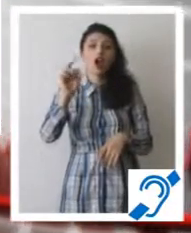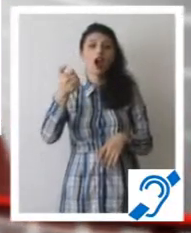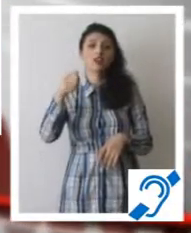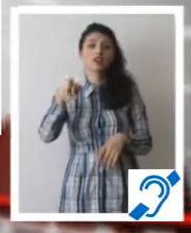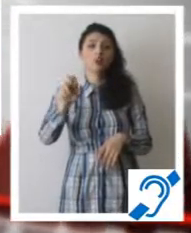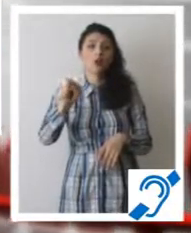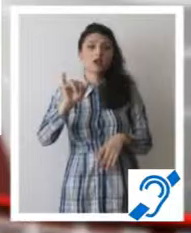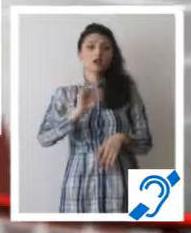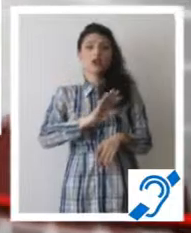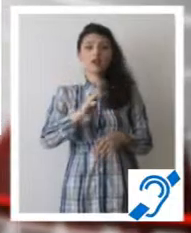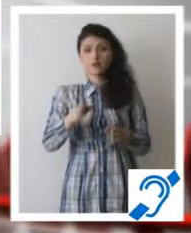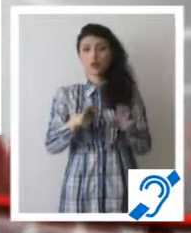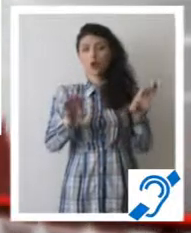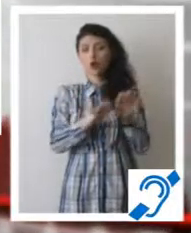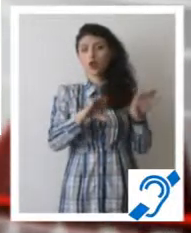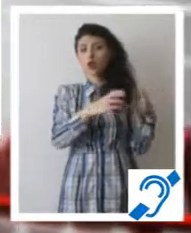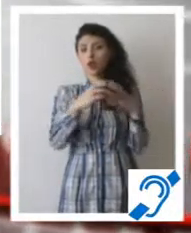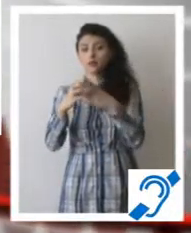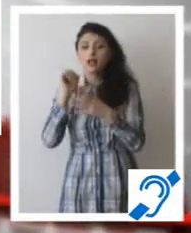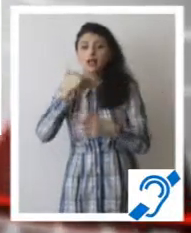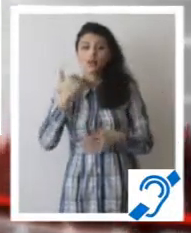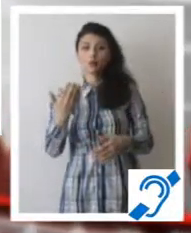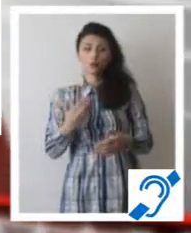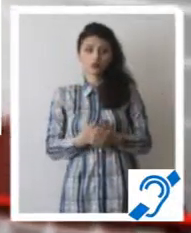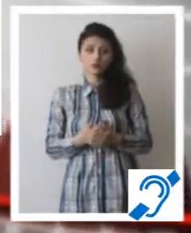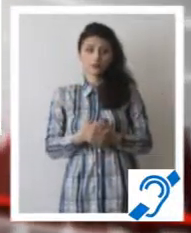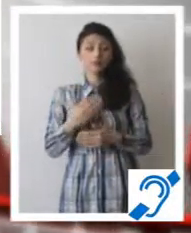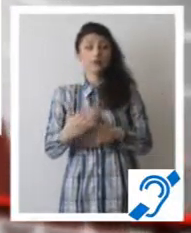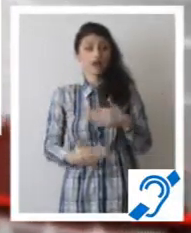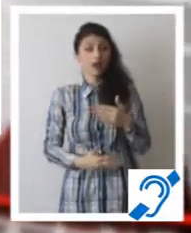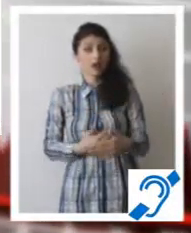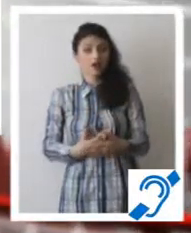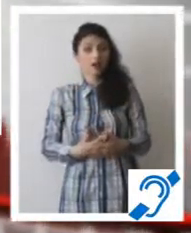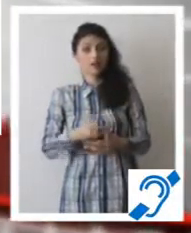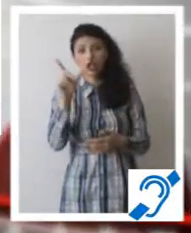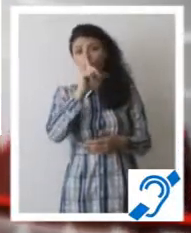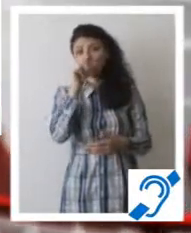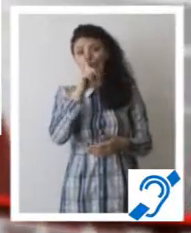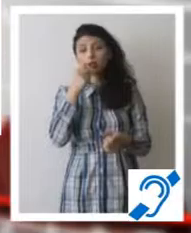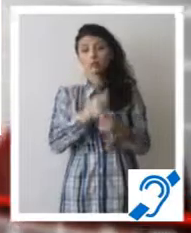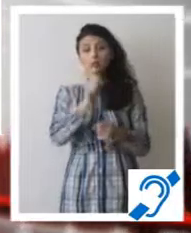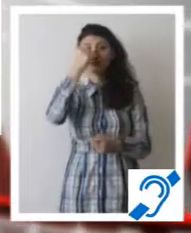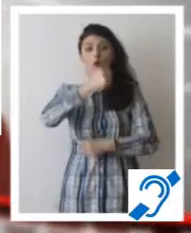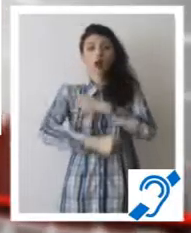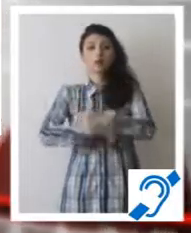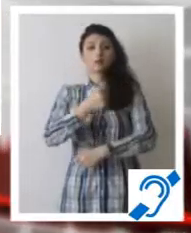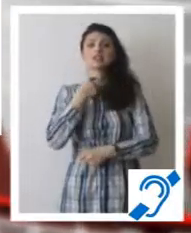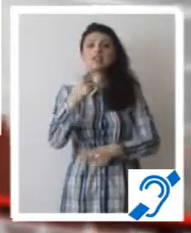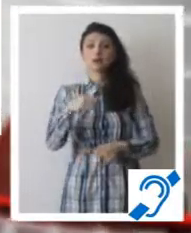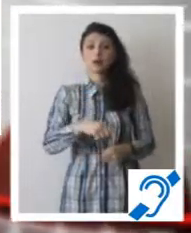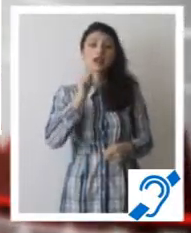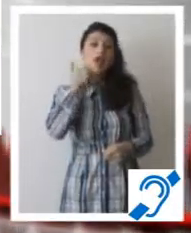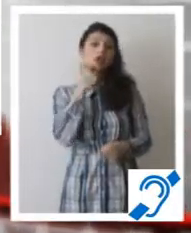Aninoasa, nimeni alta decât colega de serie a Mușcelenilor. În altă ordine de idei, luni, la primul antrenament al echipei din această